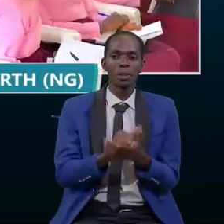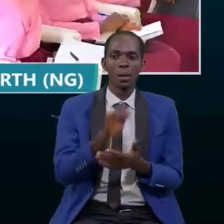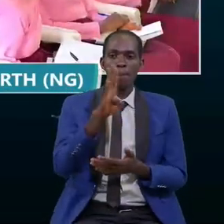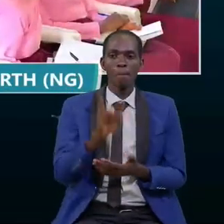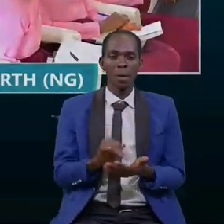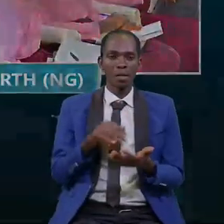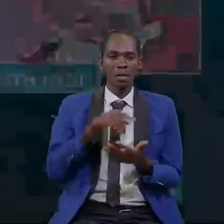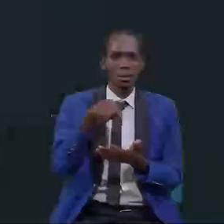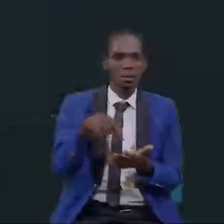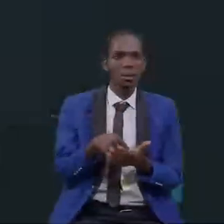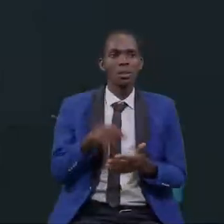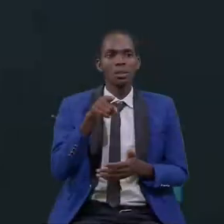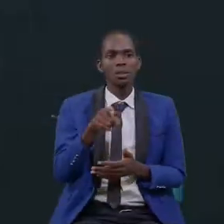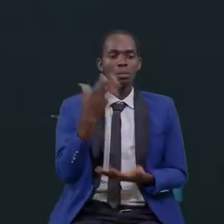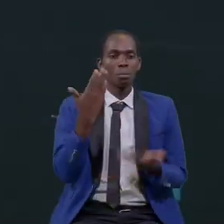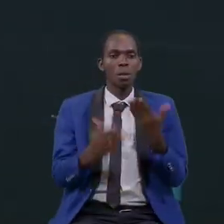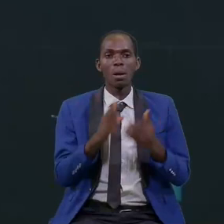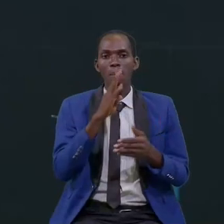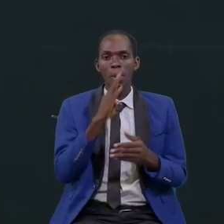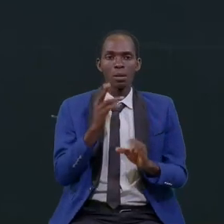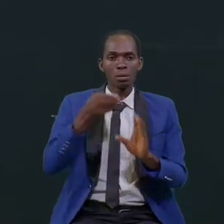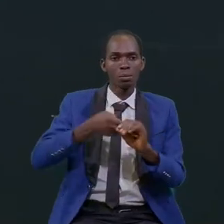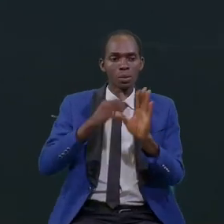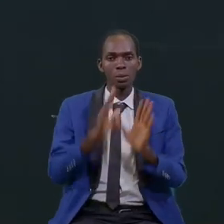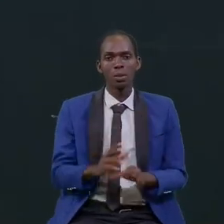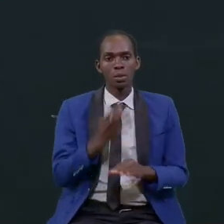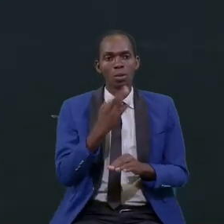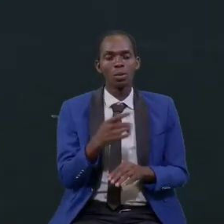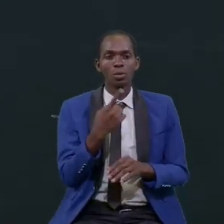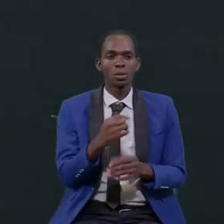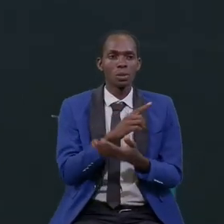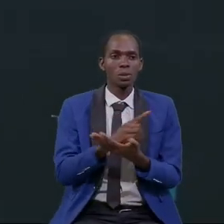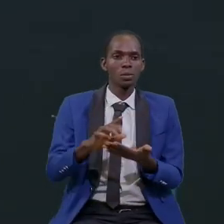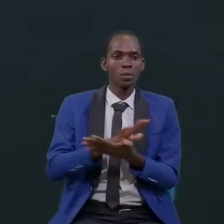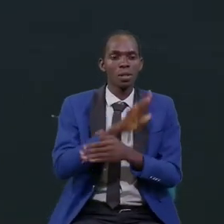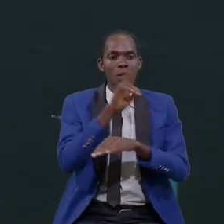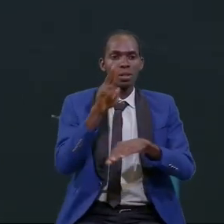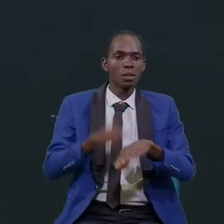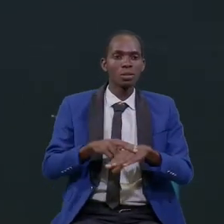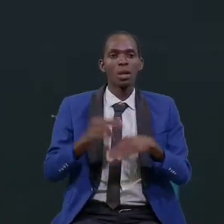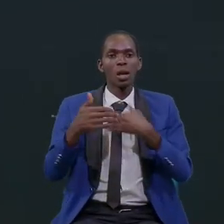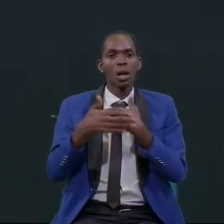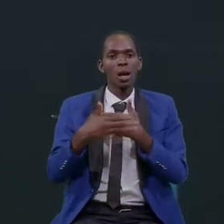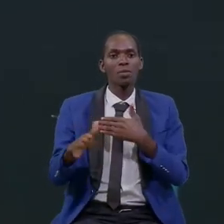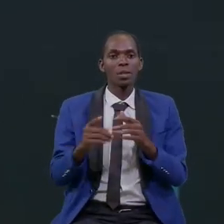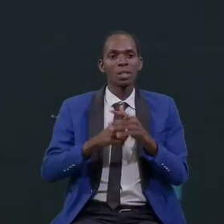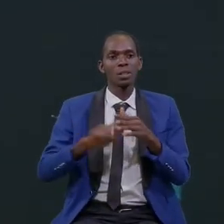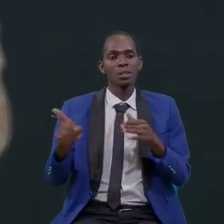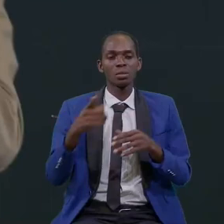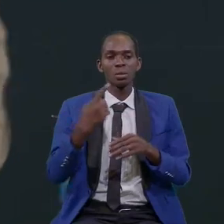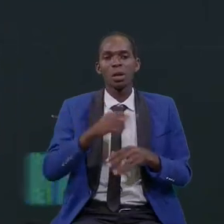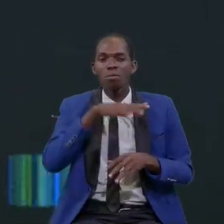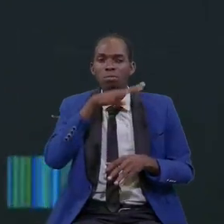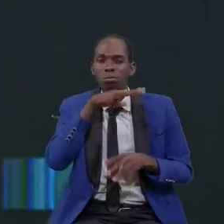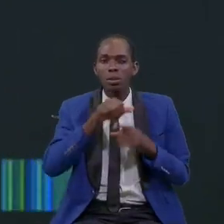afin que par elles, vous deveniez participants de la nature divine, en fuyant la corruption qui existe